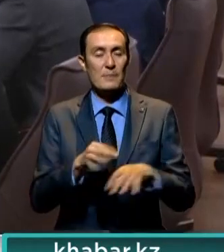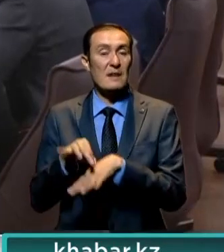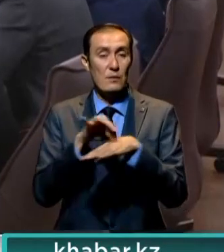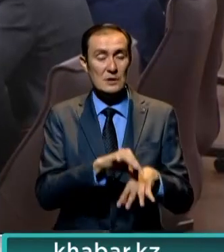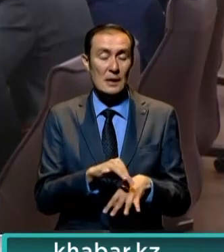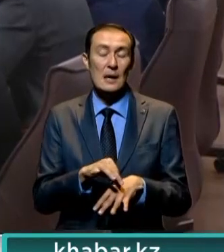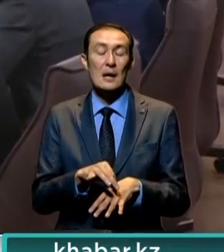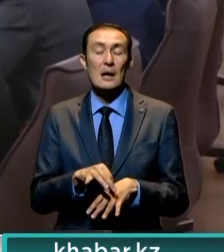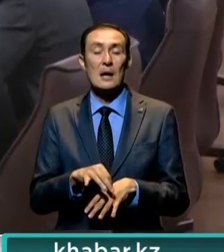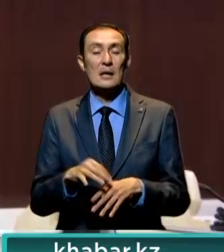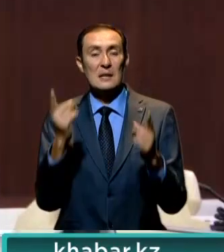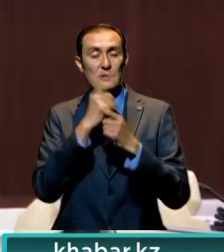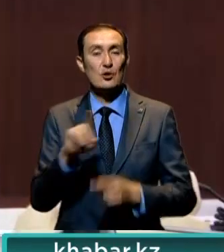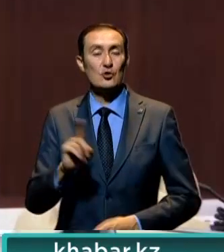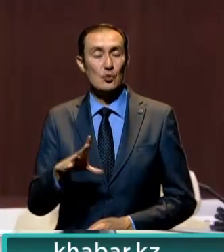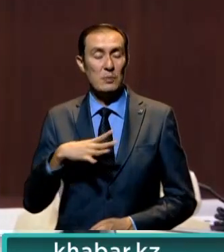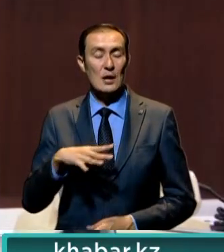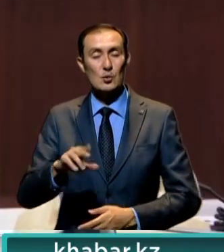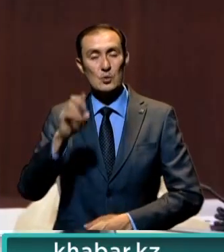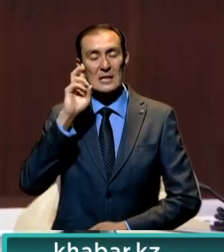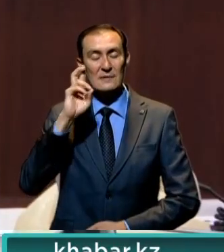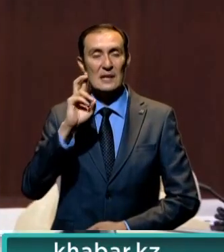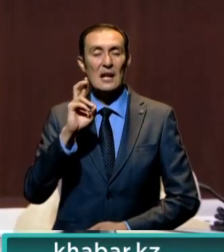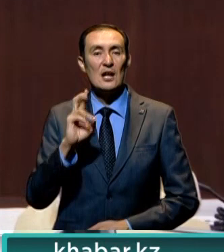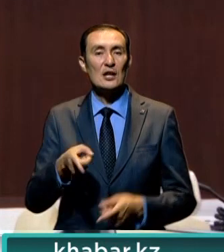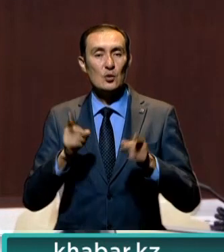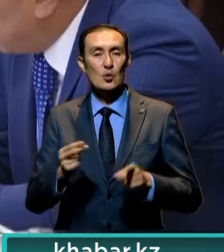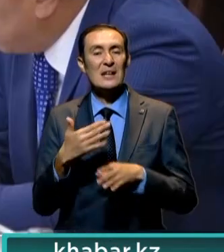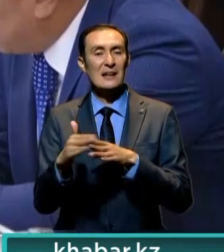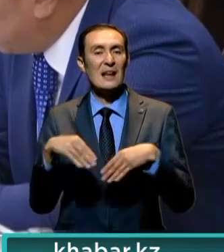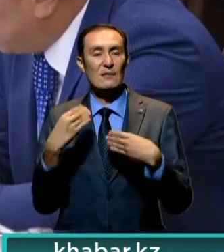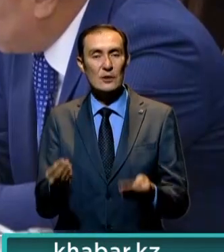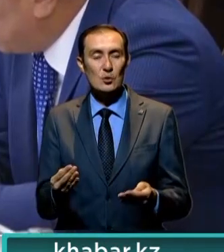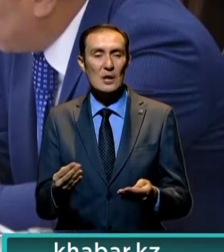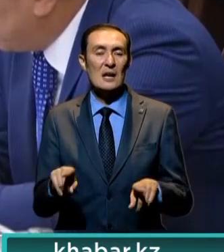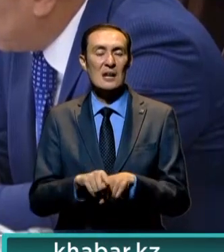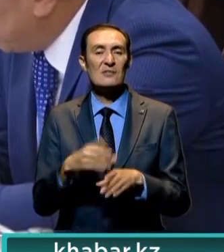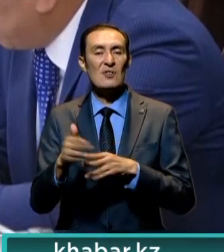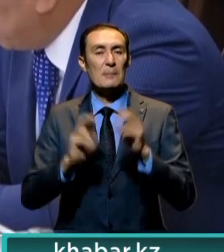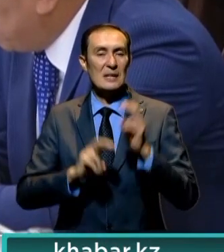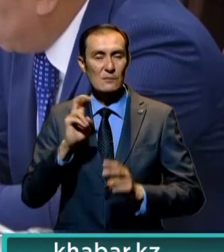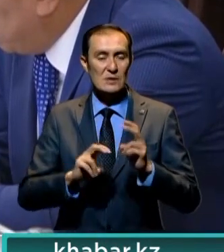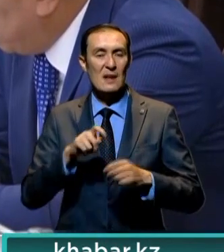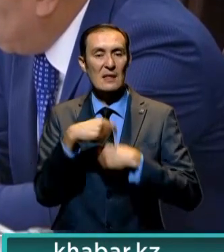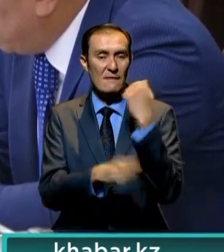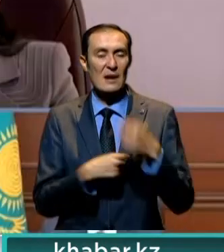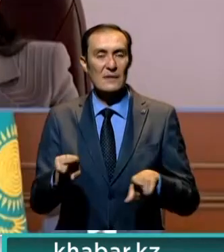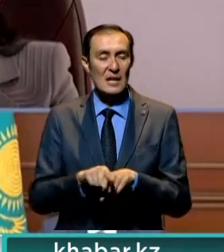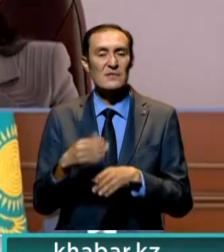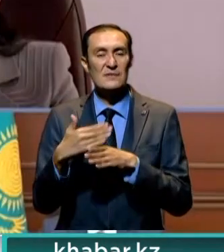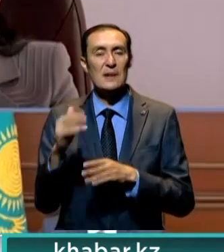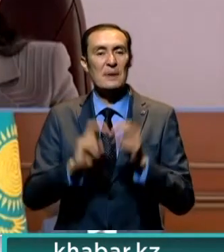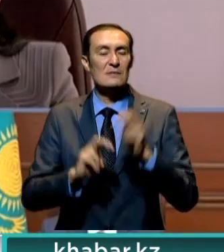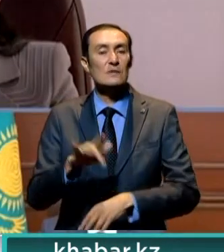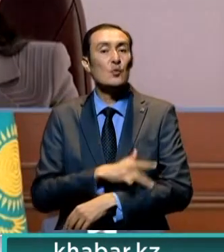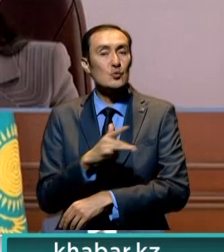дел Алмаз Айдаров сообщил, что государственные натурные гранты выдают как в сфере производства товаров, так и в сфере